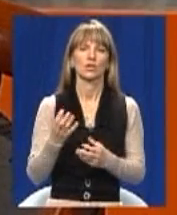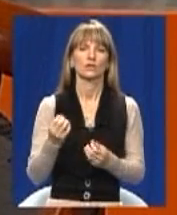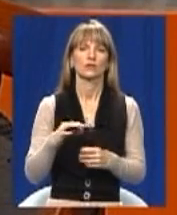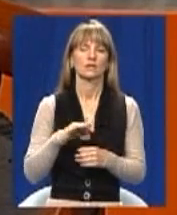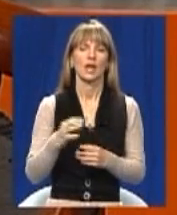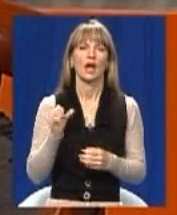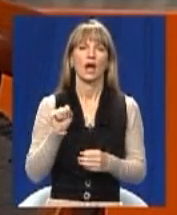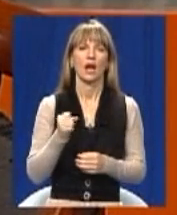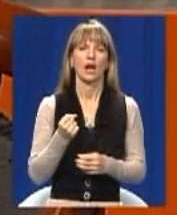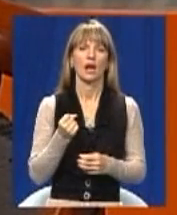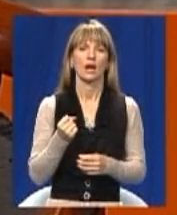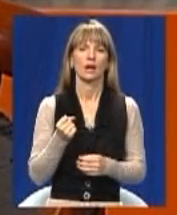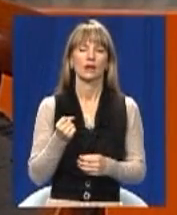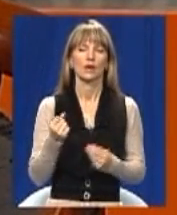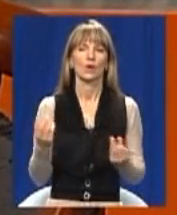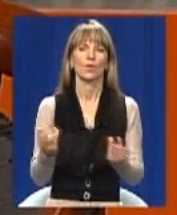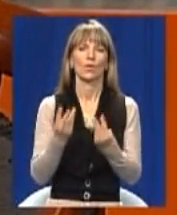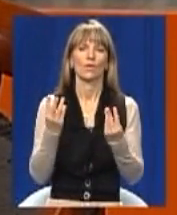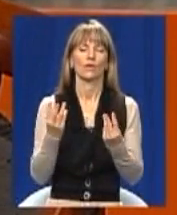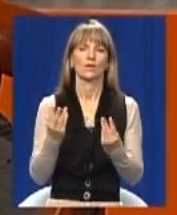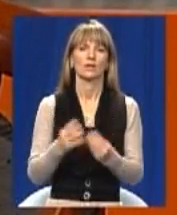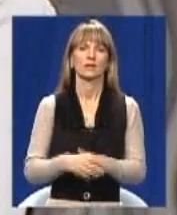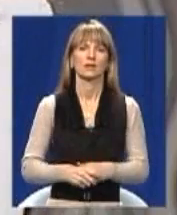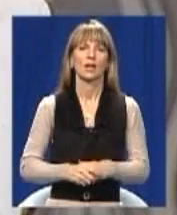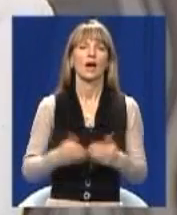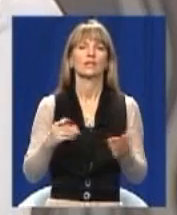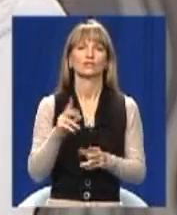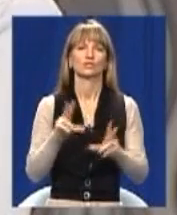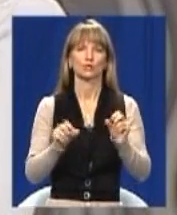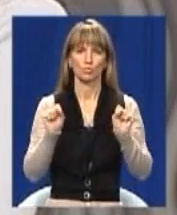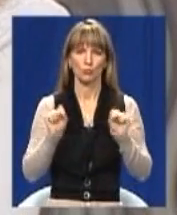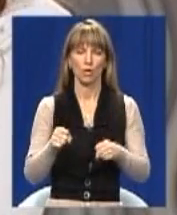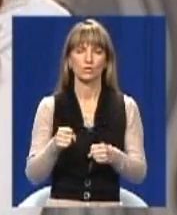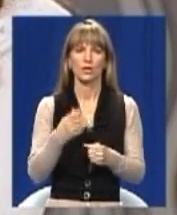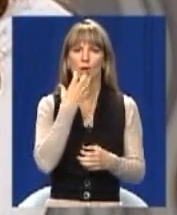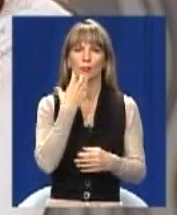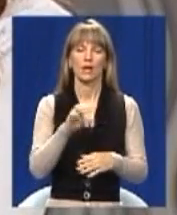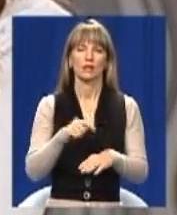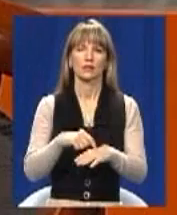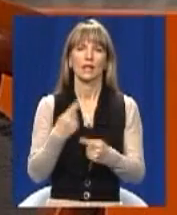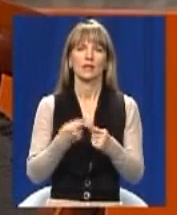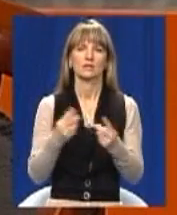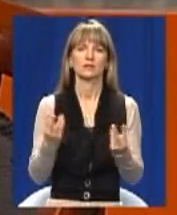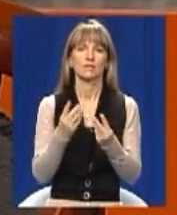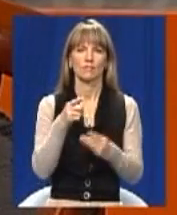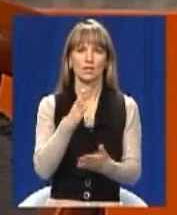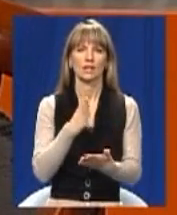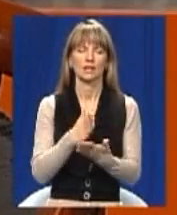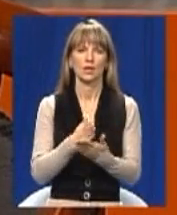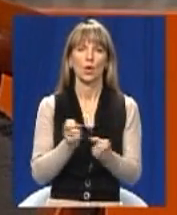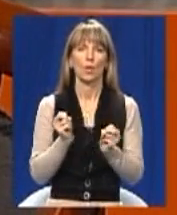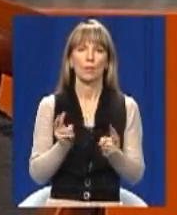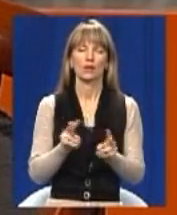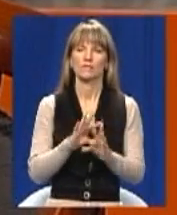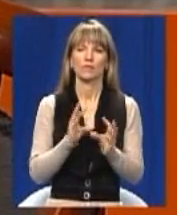стріляють, а навіть горять такими іскорками. Так, а як ти вважаєш, можна ними обпалитися цими іскорками? Вони є